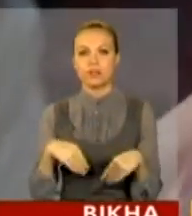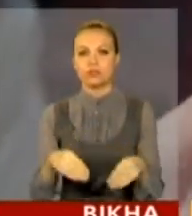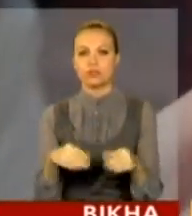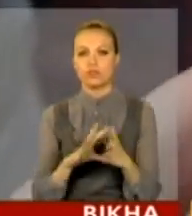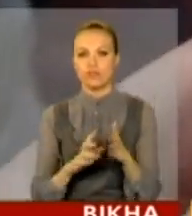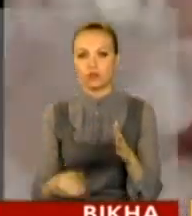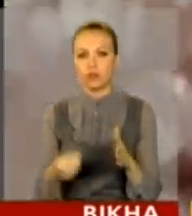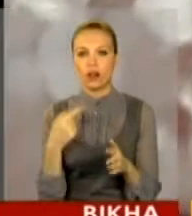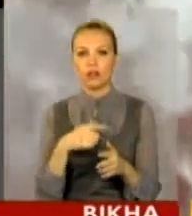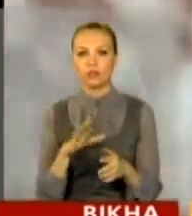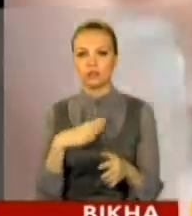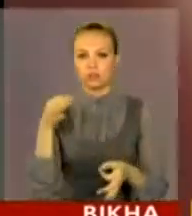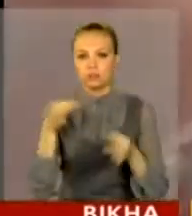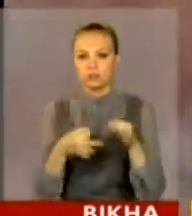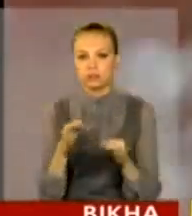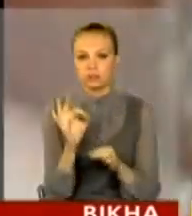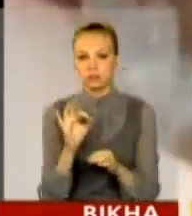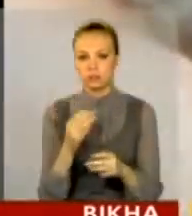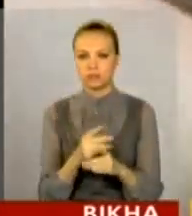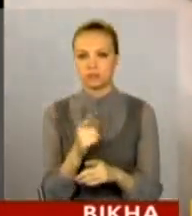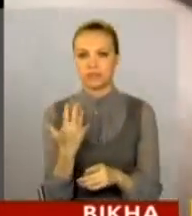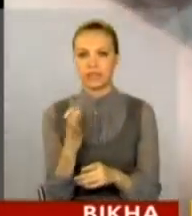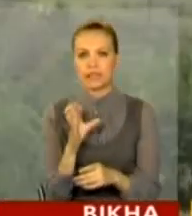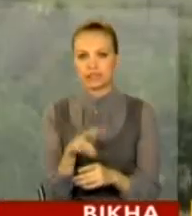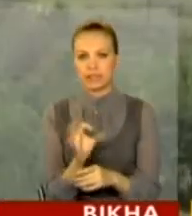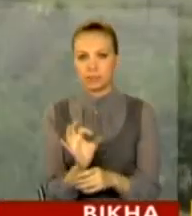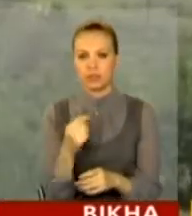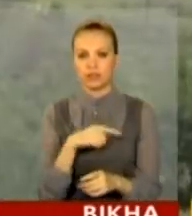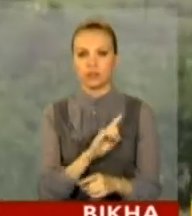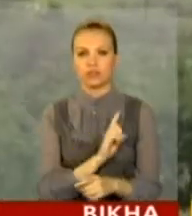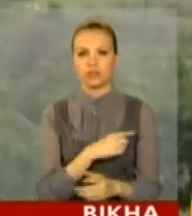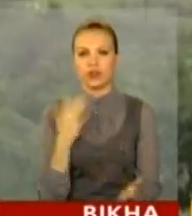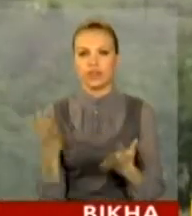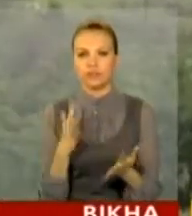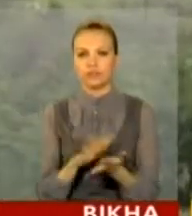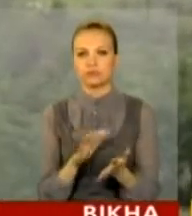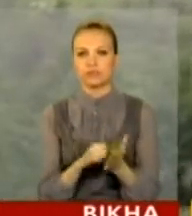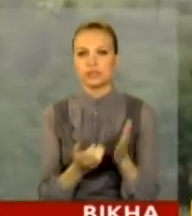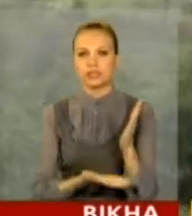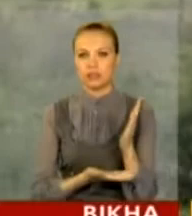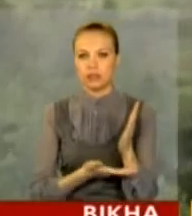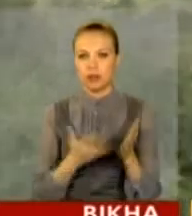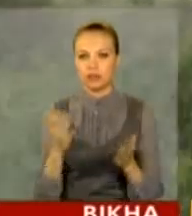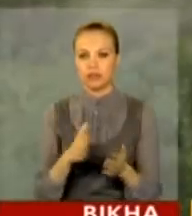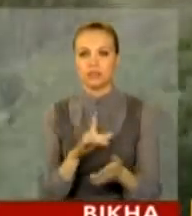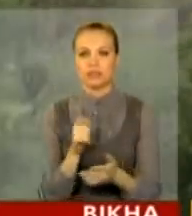винограду. З неба сипали крижинки діаметром кілька сантиметрів. Шквальний вітер повидирав із корінням десятки